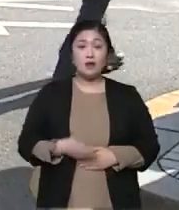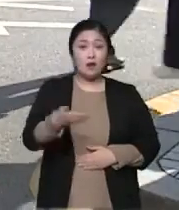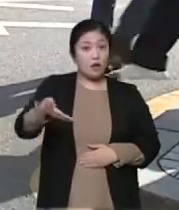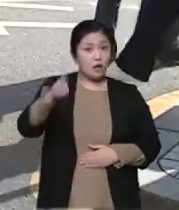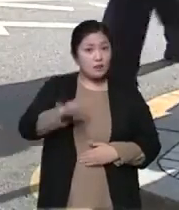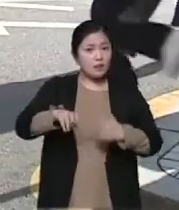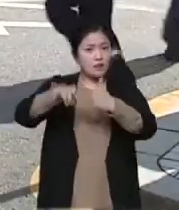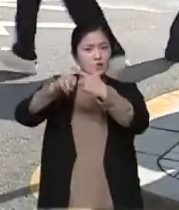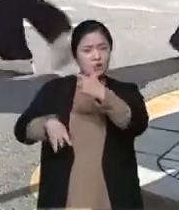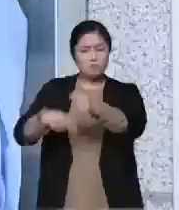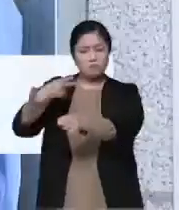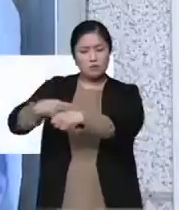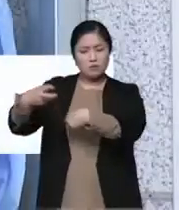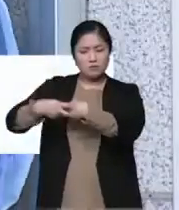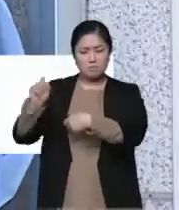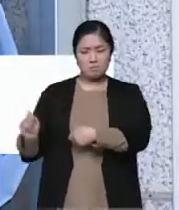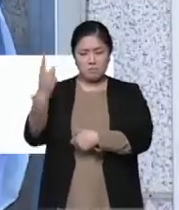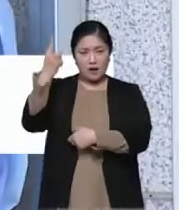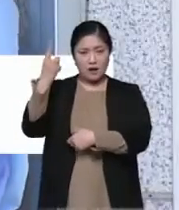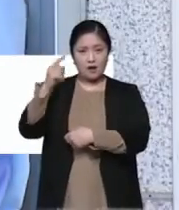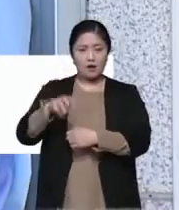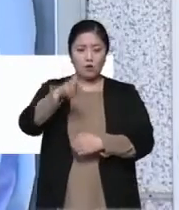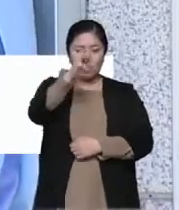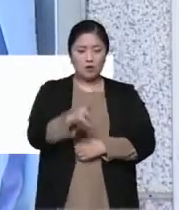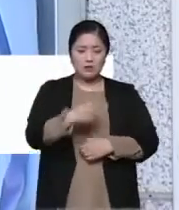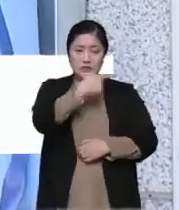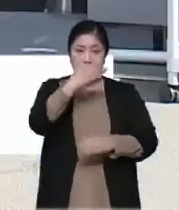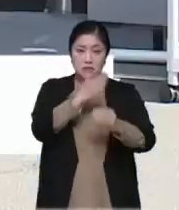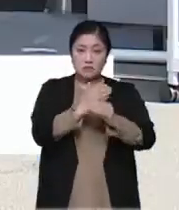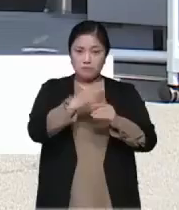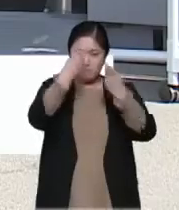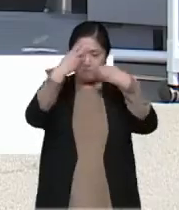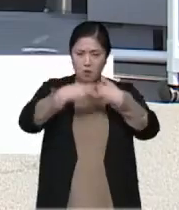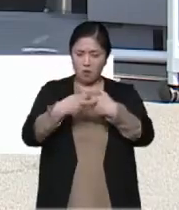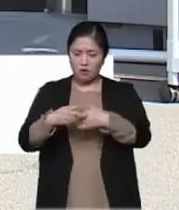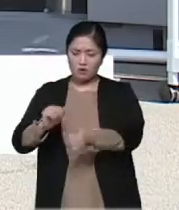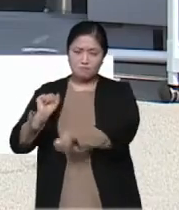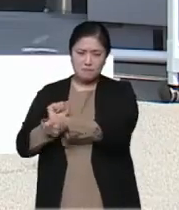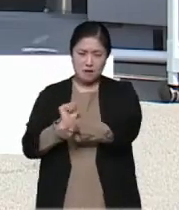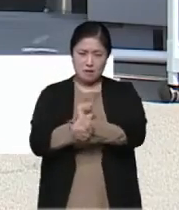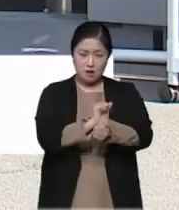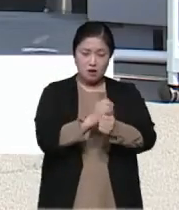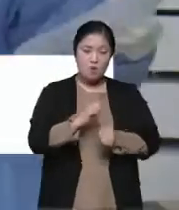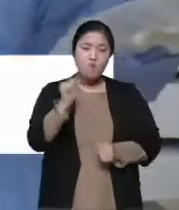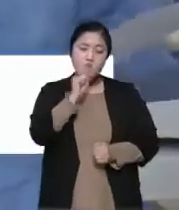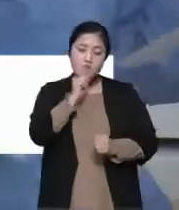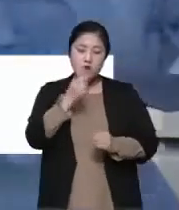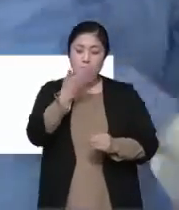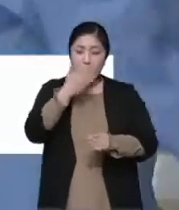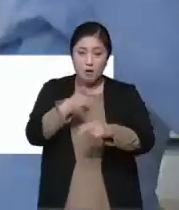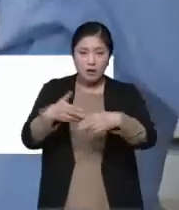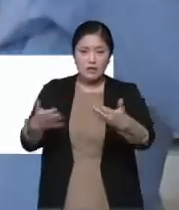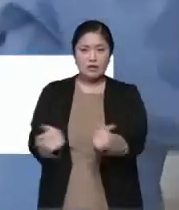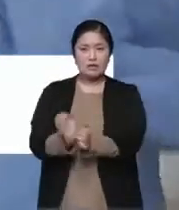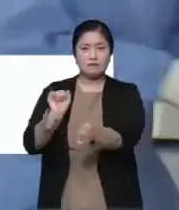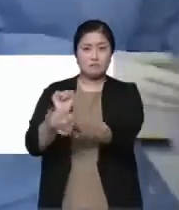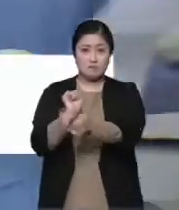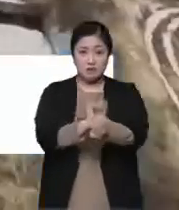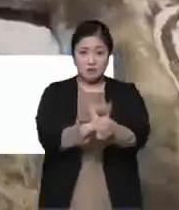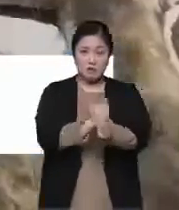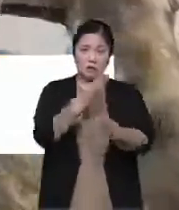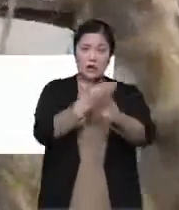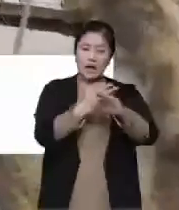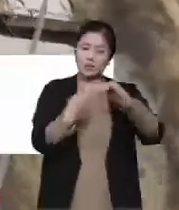하지만 나주 지역 의사 부터 시작해 광주 중 대형 병원 의사 둘로 까지 이어진 동호회의 식사 모임 발 감염과